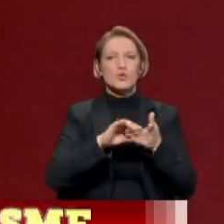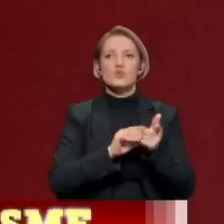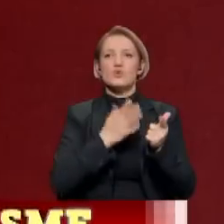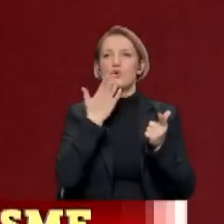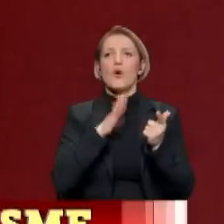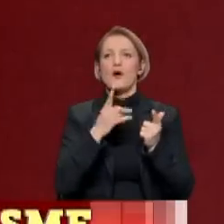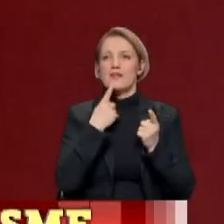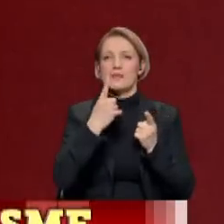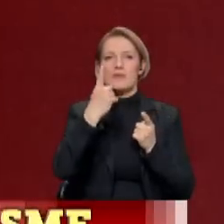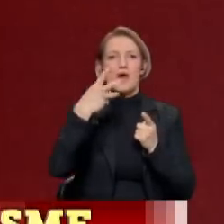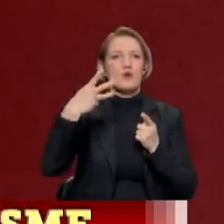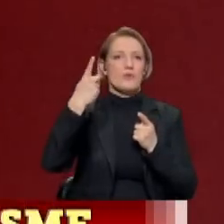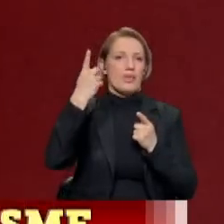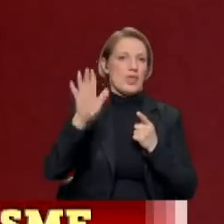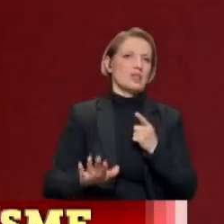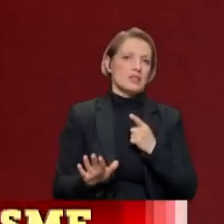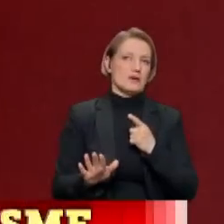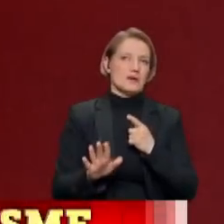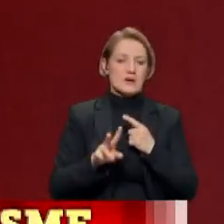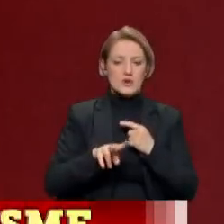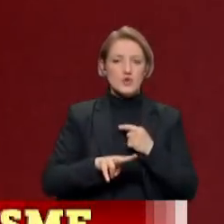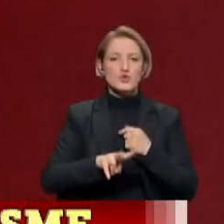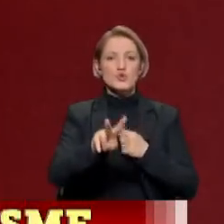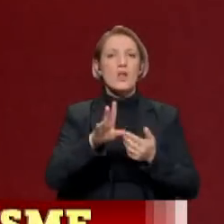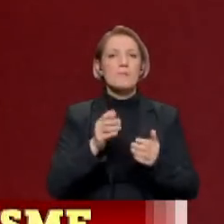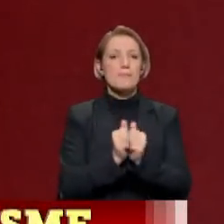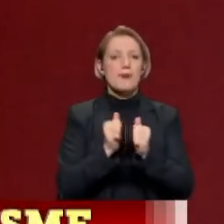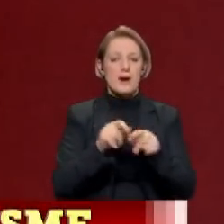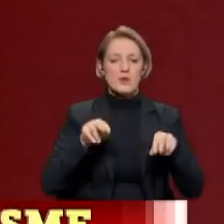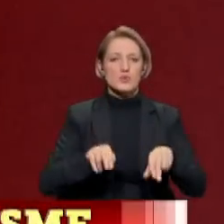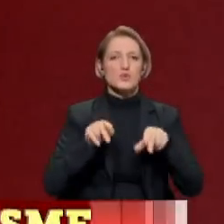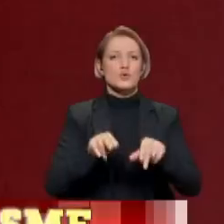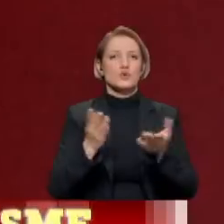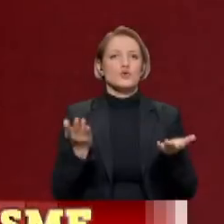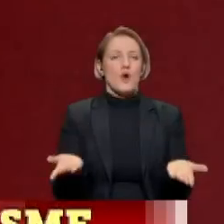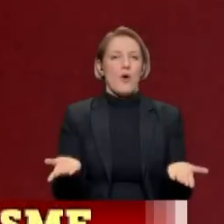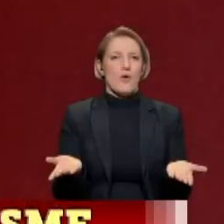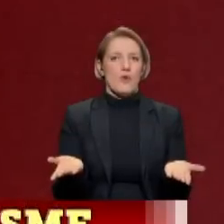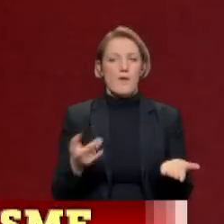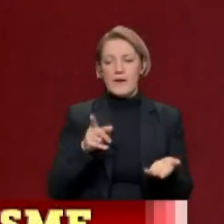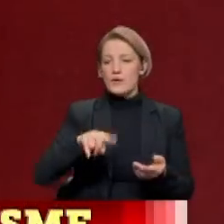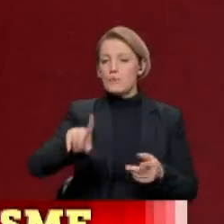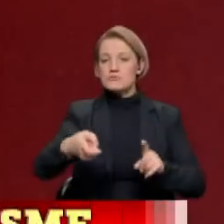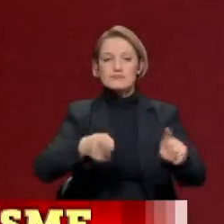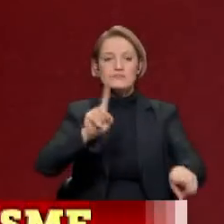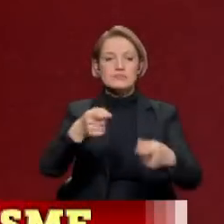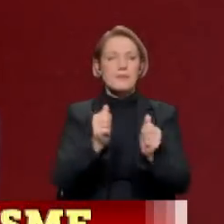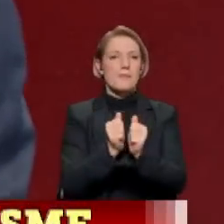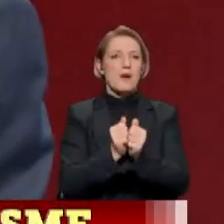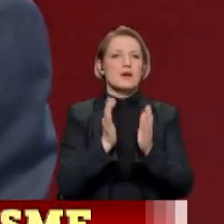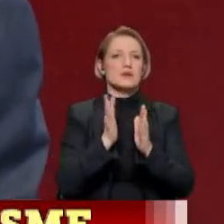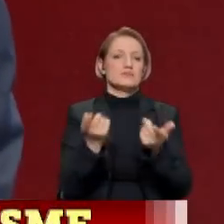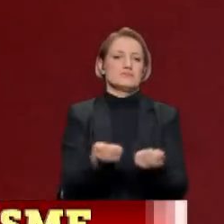dedim. Erdoğan var. Yola çıktıkları yok. Yolda bulduklarıyla devam ediyor.